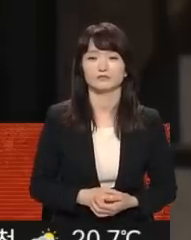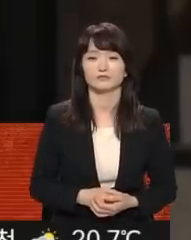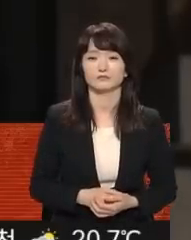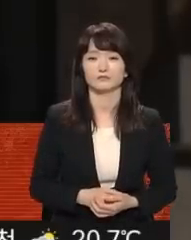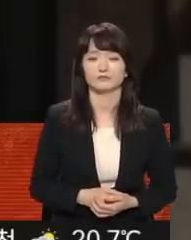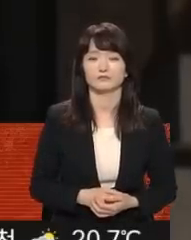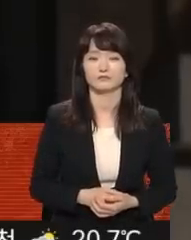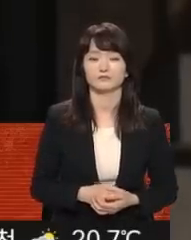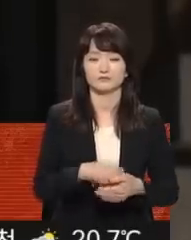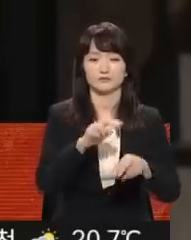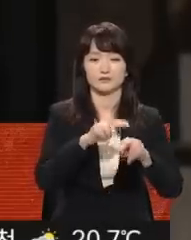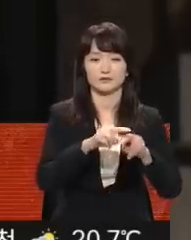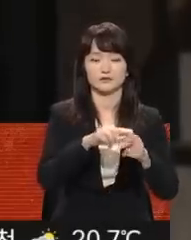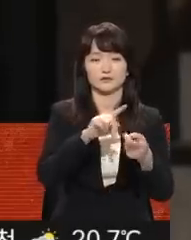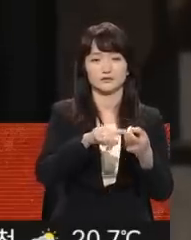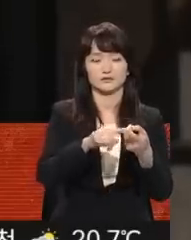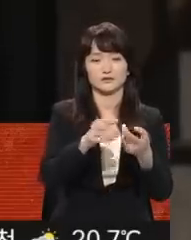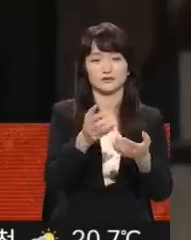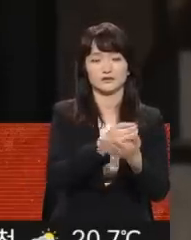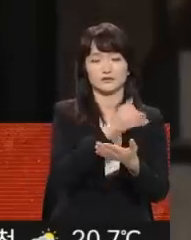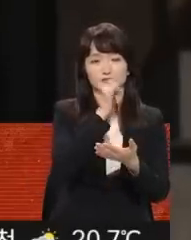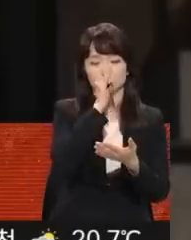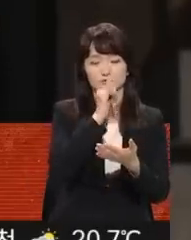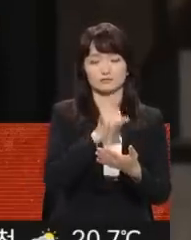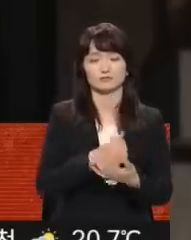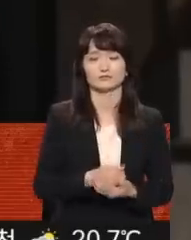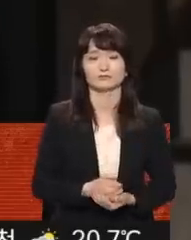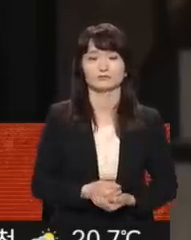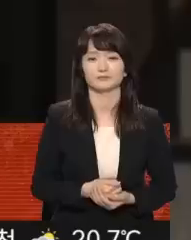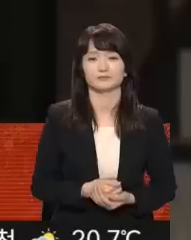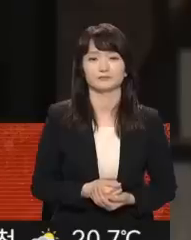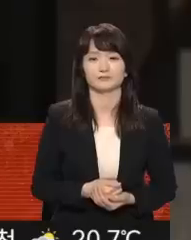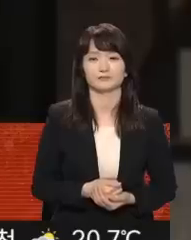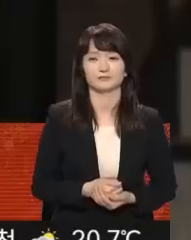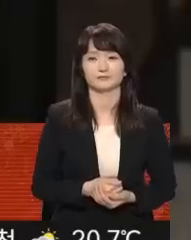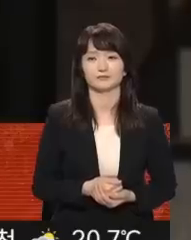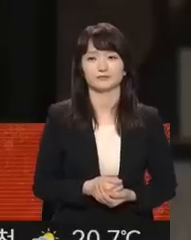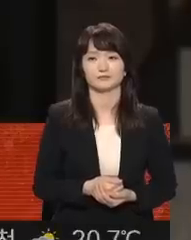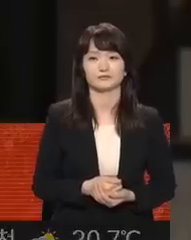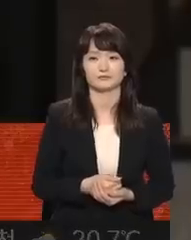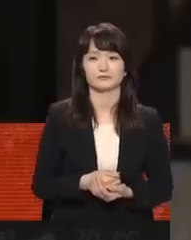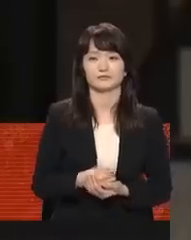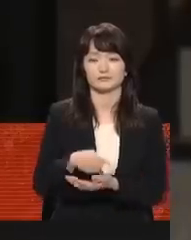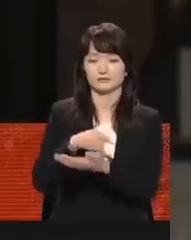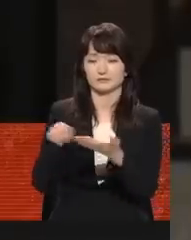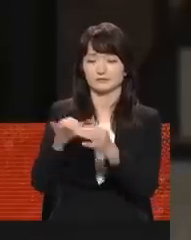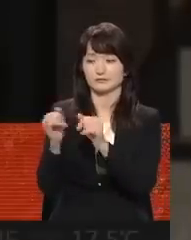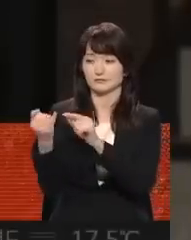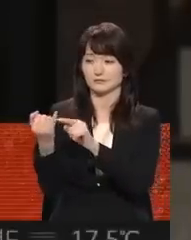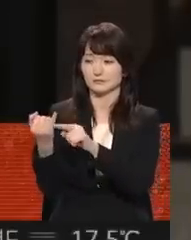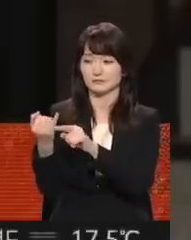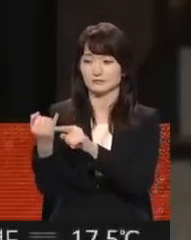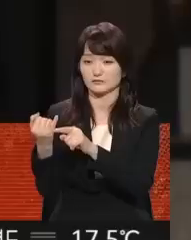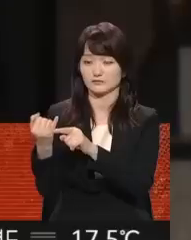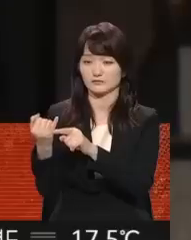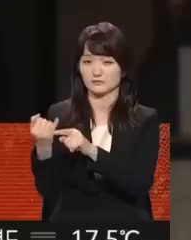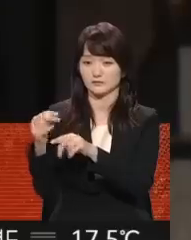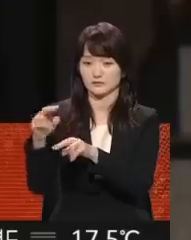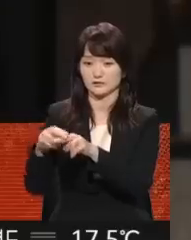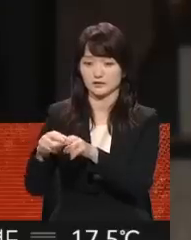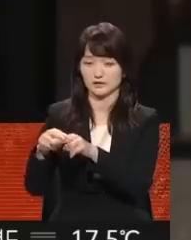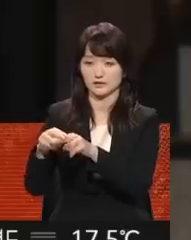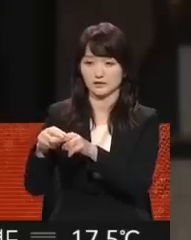이렇게 의견들이 있는데요 사실 저 피해자의 신분을 계속 유지를 할 수 있을까요 왜